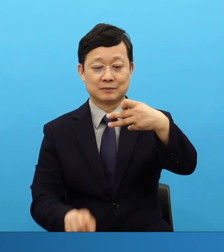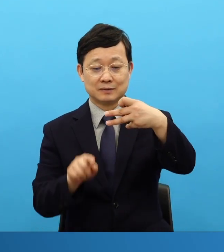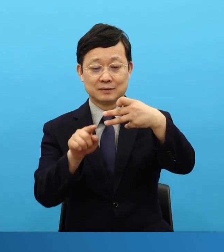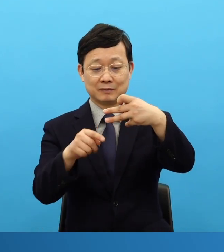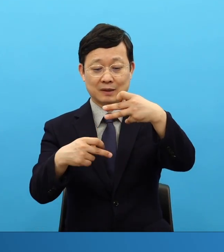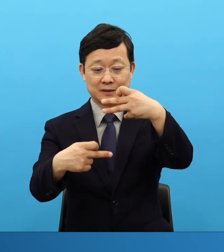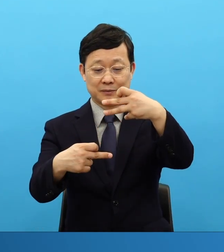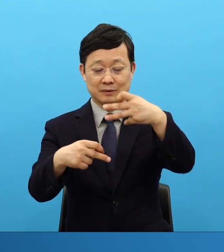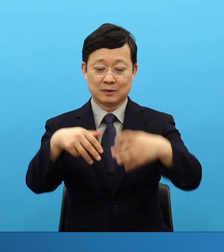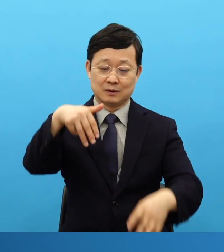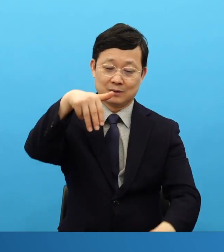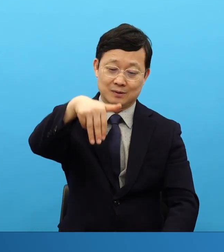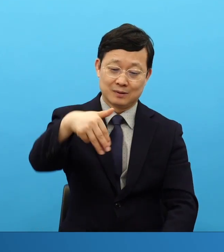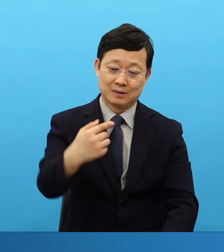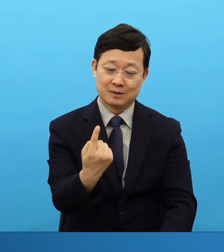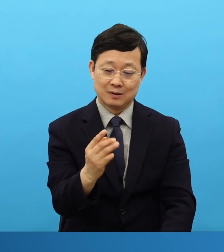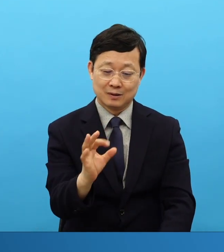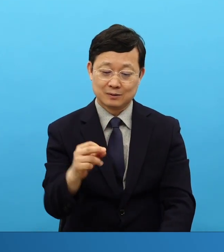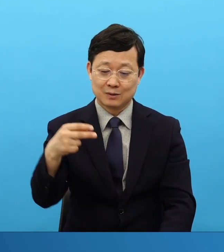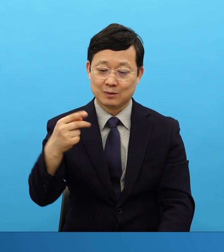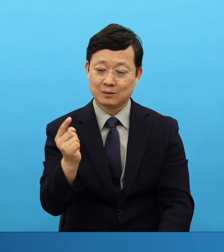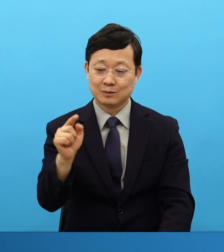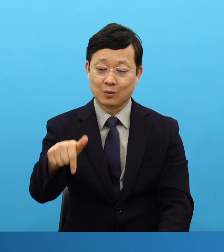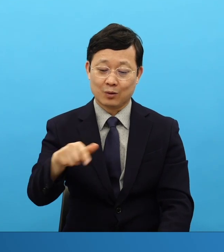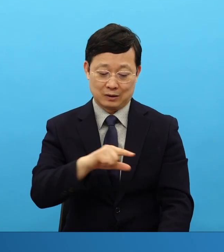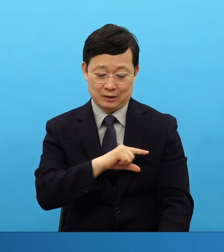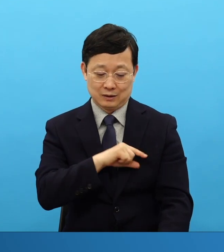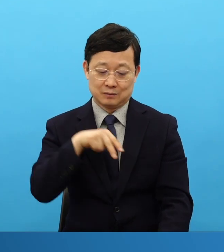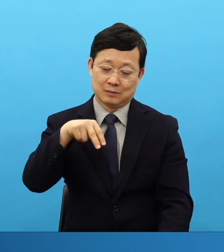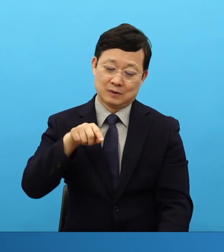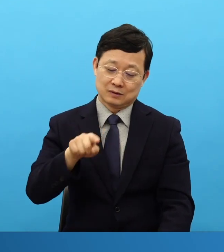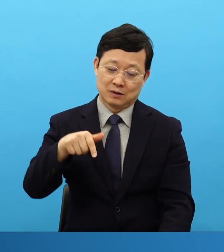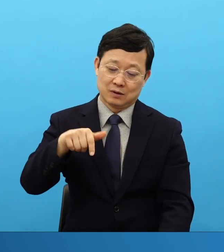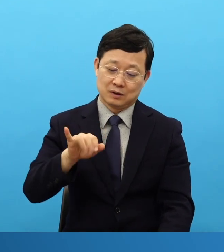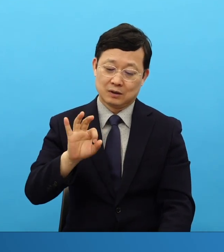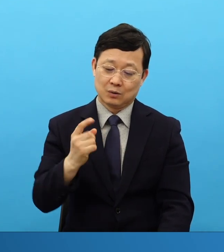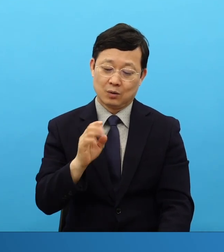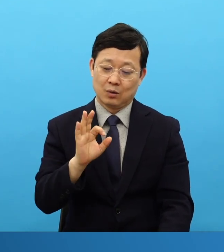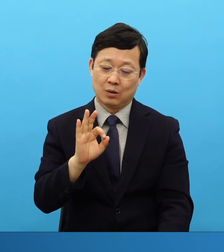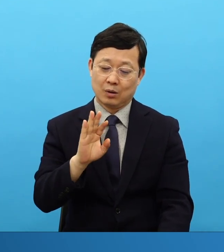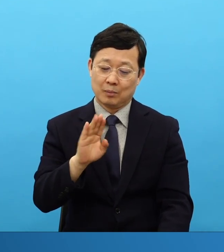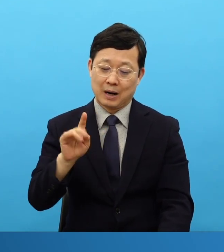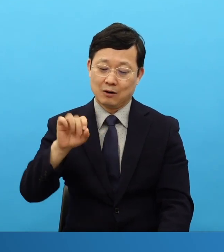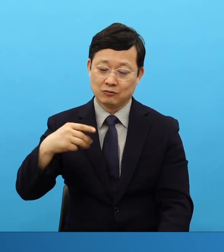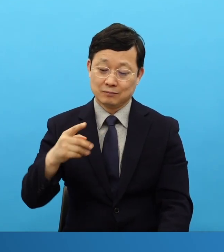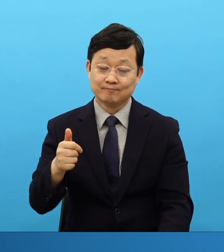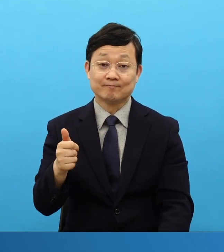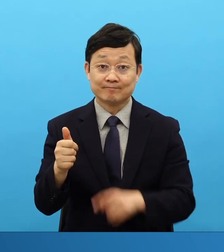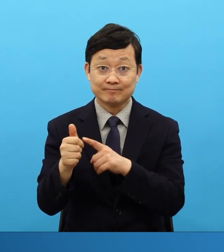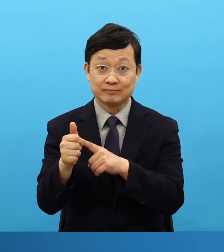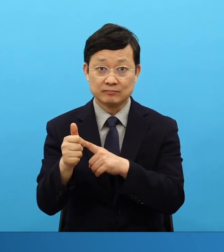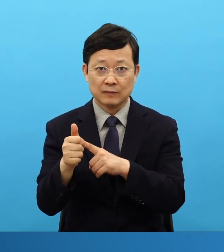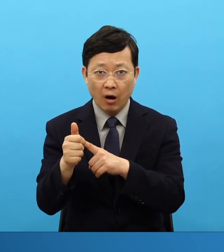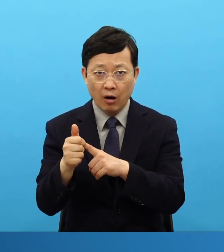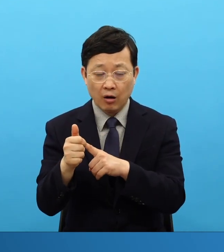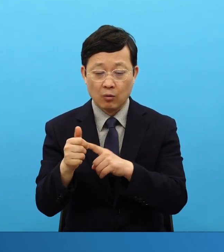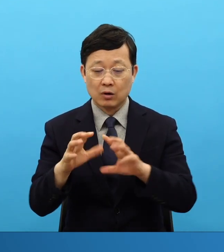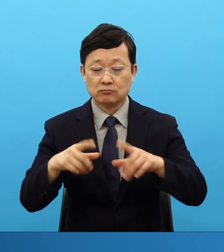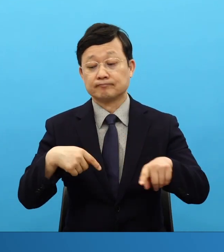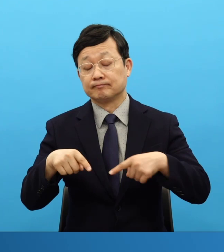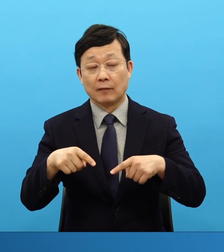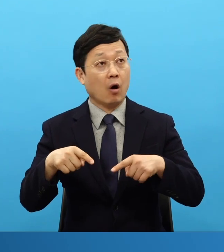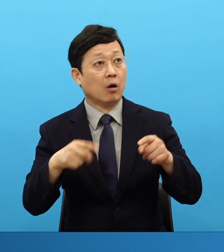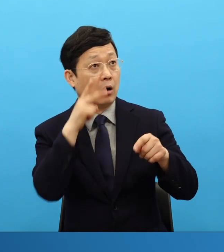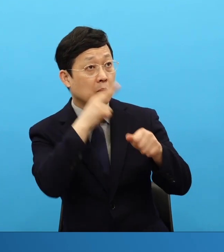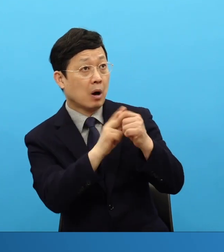총독 스기오 바울. Acts chapter 13, verse 12, we see that 이 사람이 정치적인 입장이 제자가 된 게 아니라 진짜 제자가 됐고. And so we see